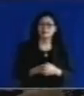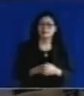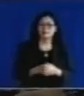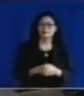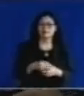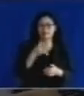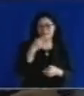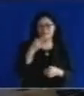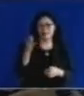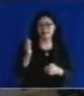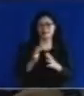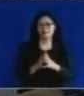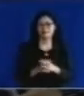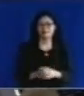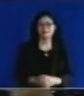terima habis. Kasih.